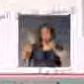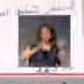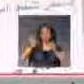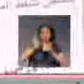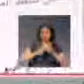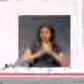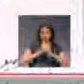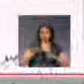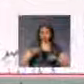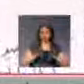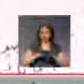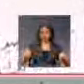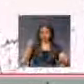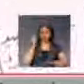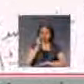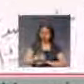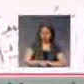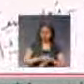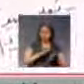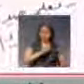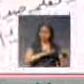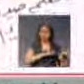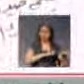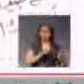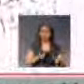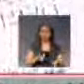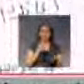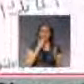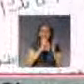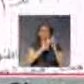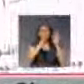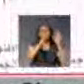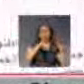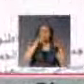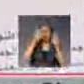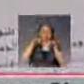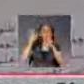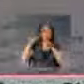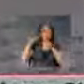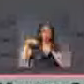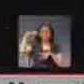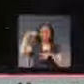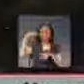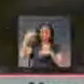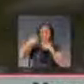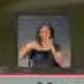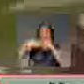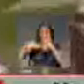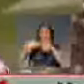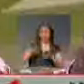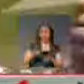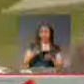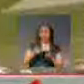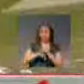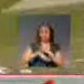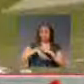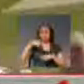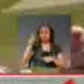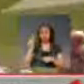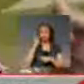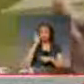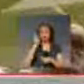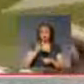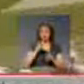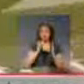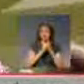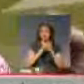موجودة، مستنيين إيه؟ مستنيين 5000 منزل يقعوا؟ انا عاوز اقول لكل مسؤول، لو انت بتصحى الصبح وتلاقي ميه الصرف الصحي